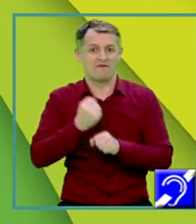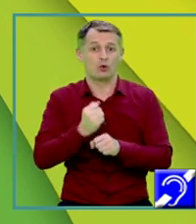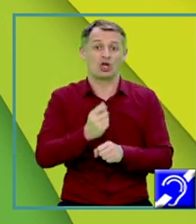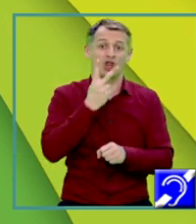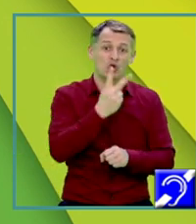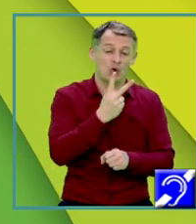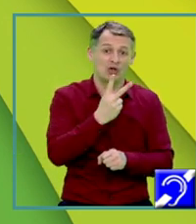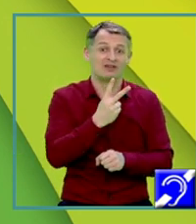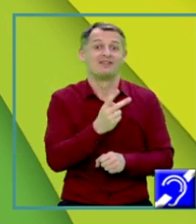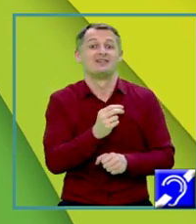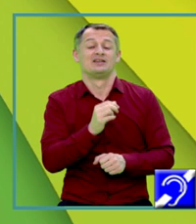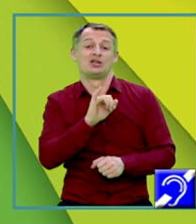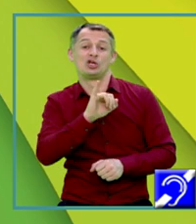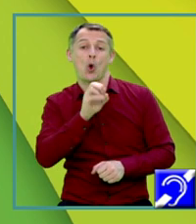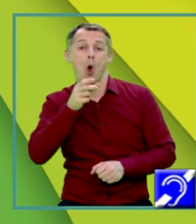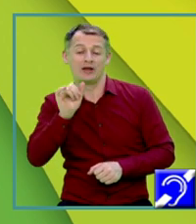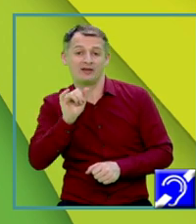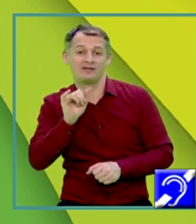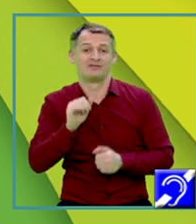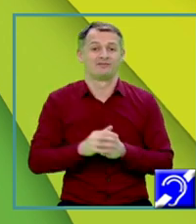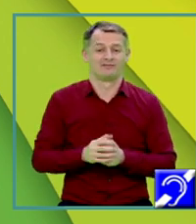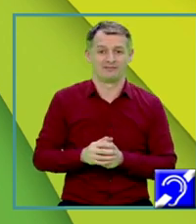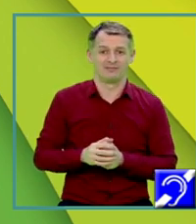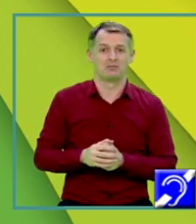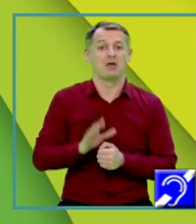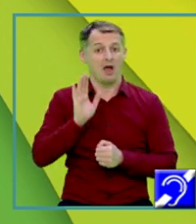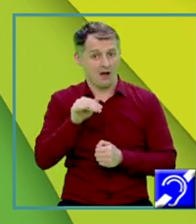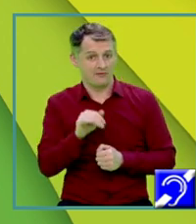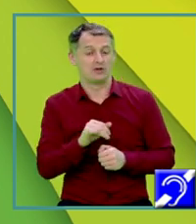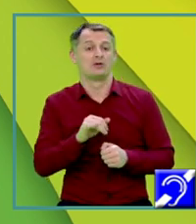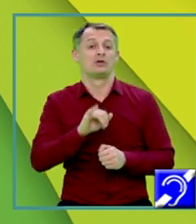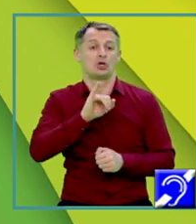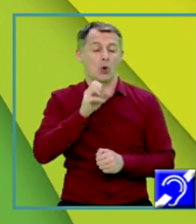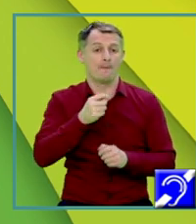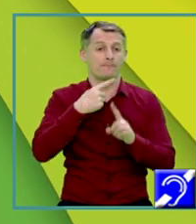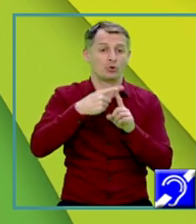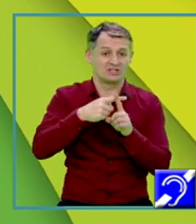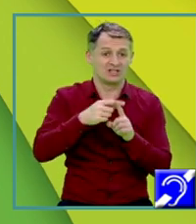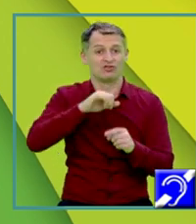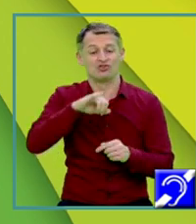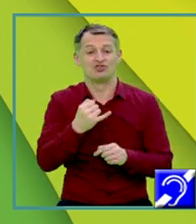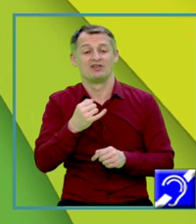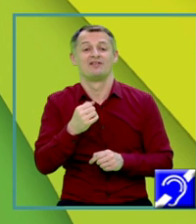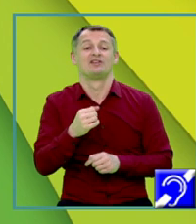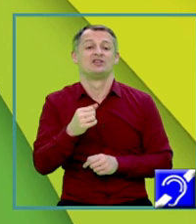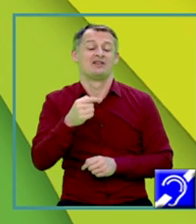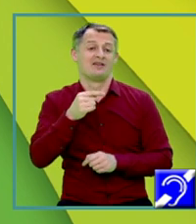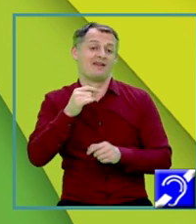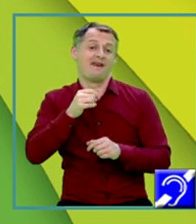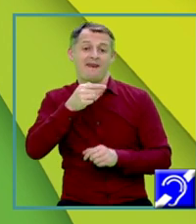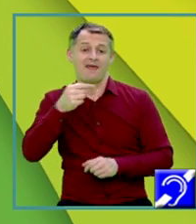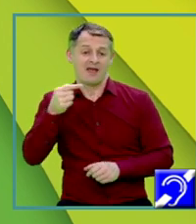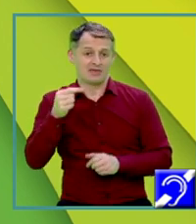de semn opus. În cazul clorurii de sodiu, avem ion pozitiv de sodiu și ion negativ clorură.